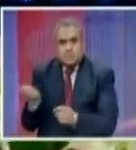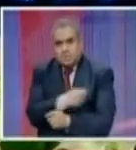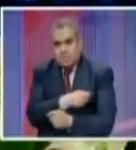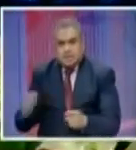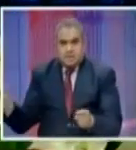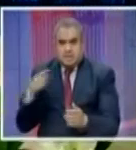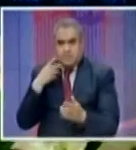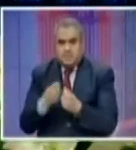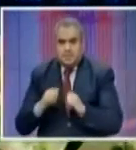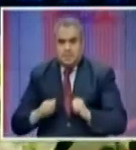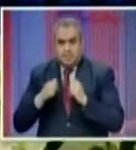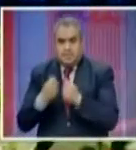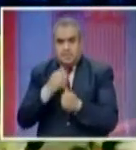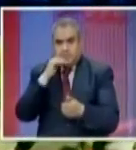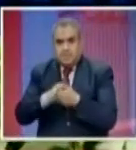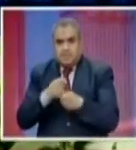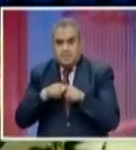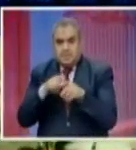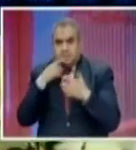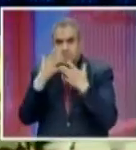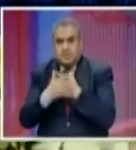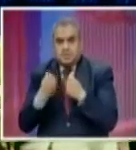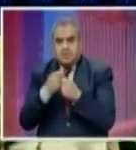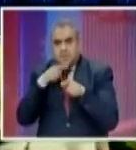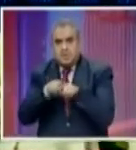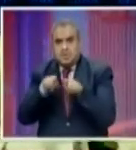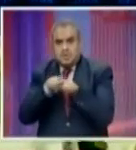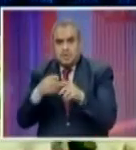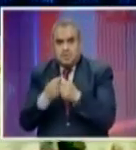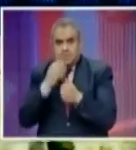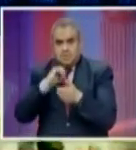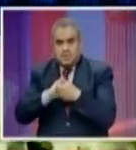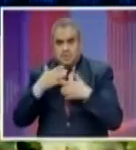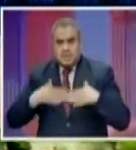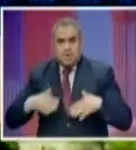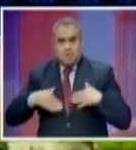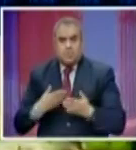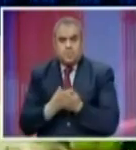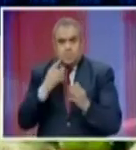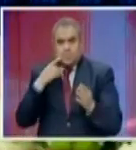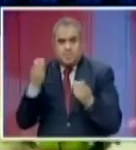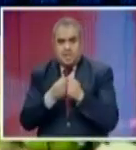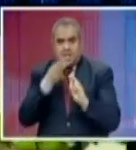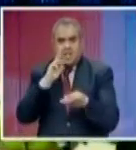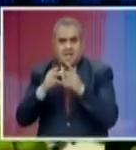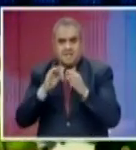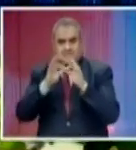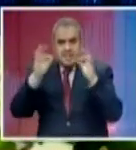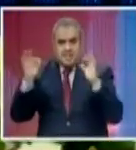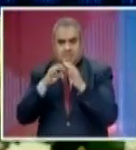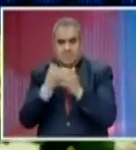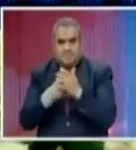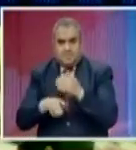بعد مشاركته في عرض الأزياء تعاقدت معاه نفس الشركة علشان يعمل معاها كعارض أزياء لملابسها، وتم ترشيحه هذا